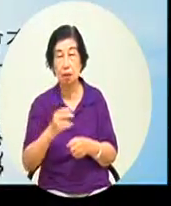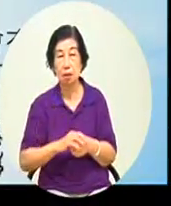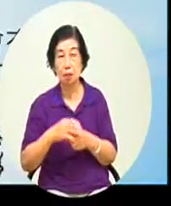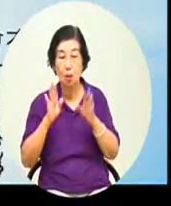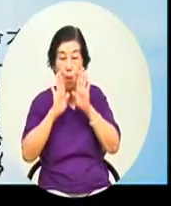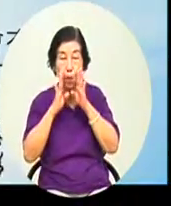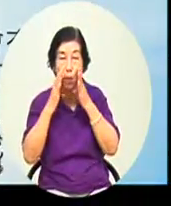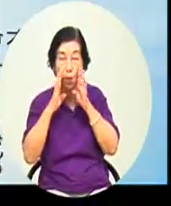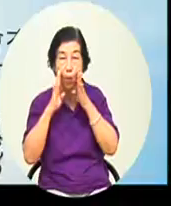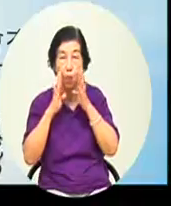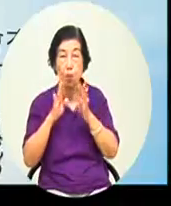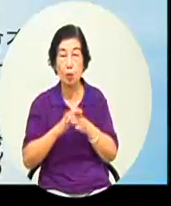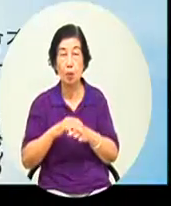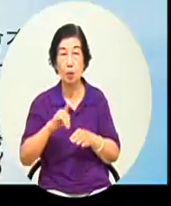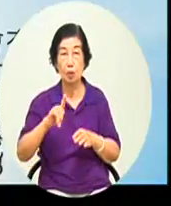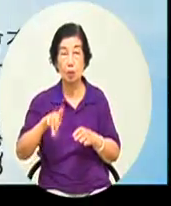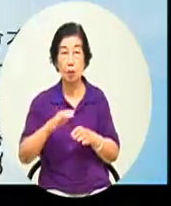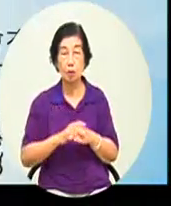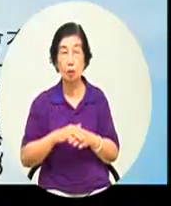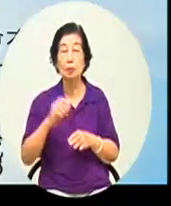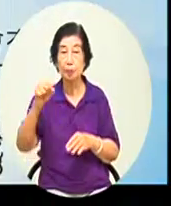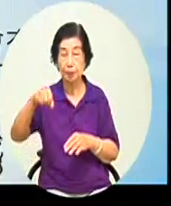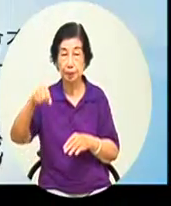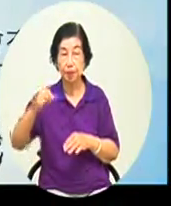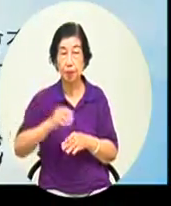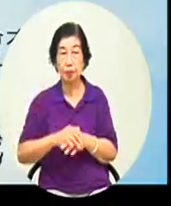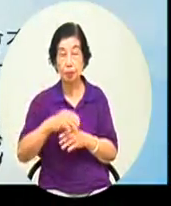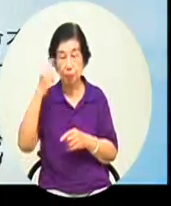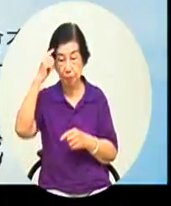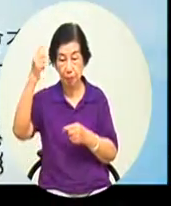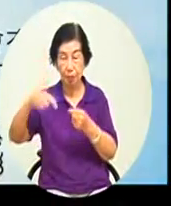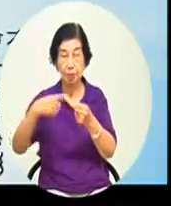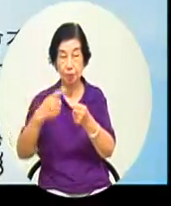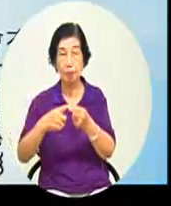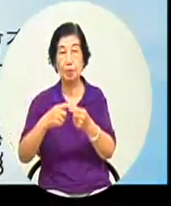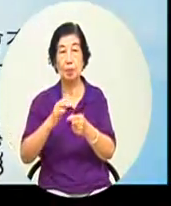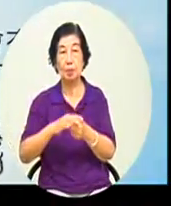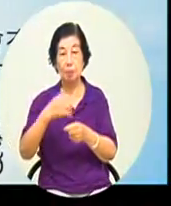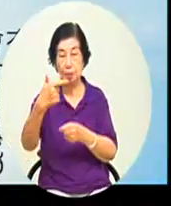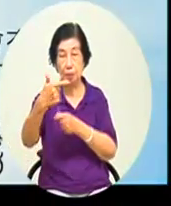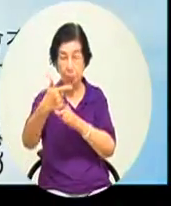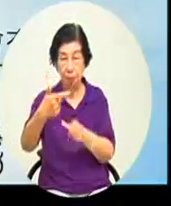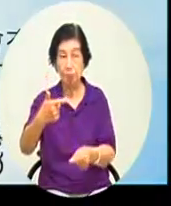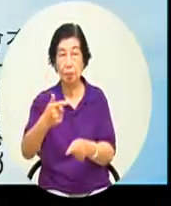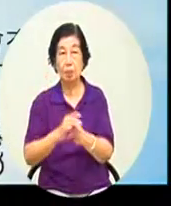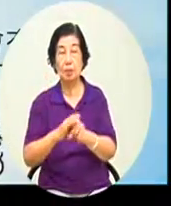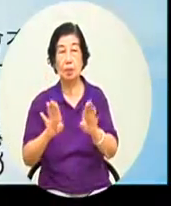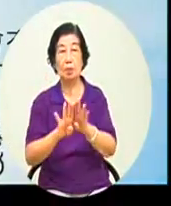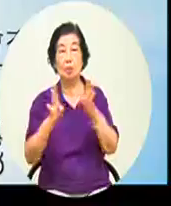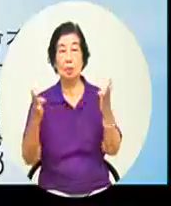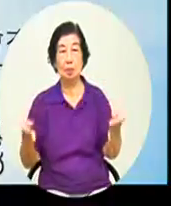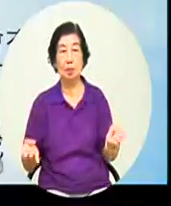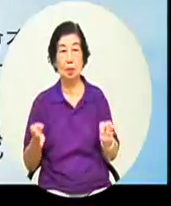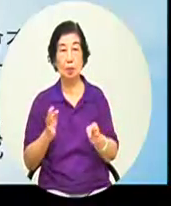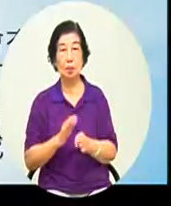吼，已经同意了啦，明年吼，明年六月就开始啊啦，吼，六月开始啊。我是讲，